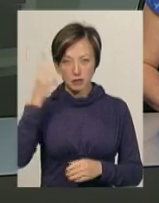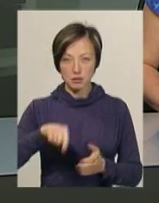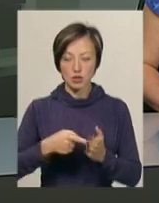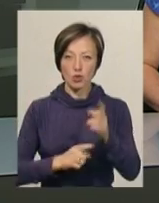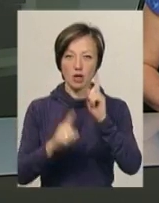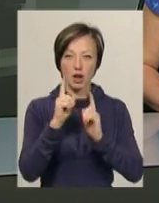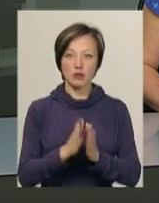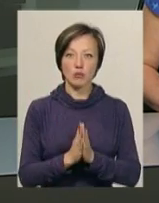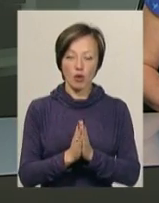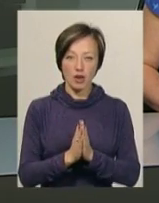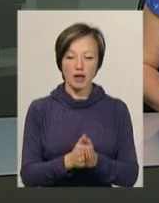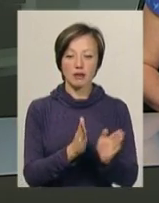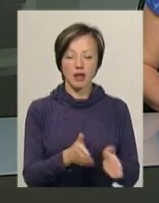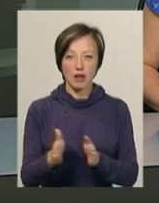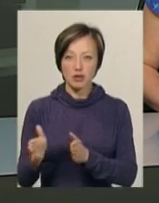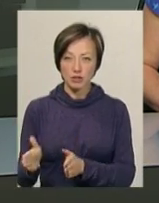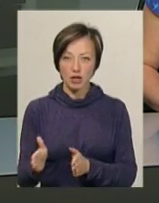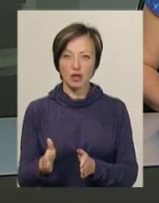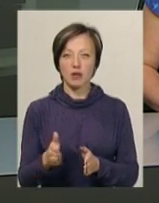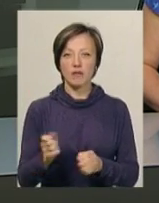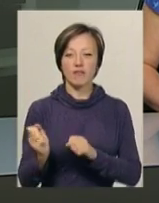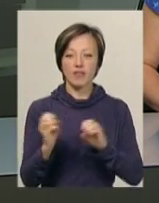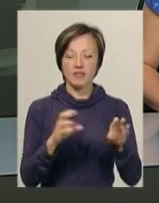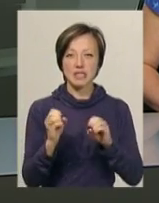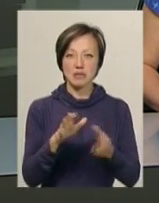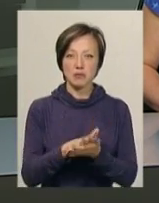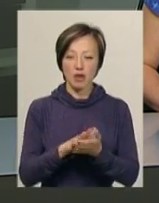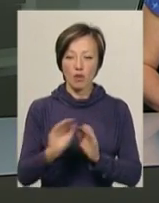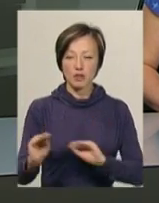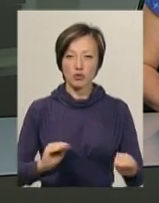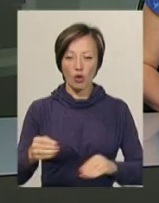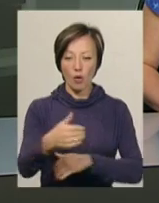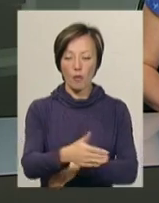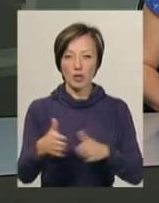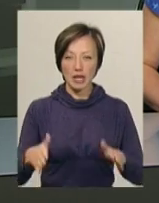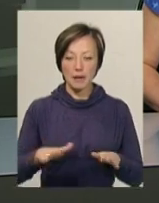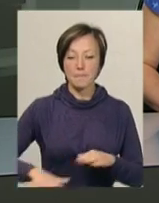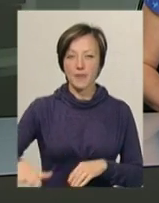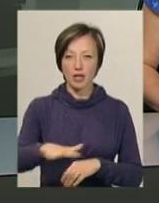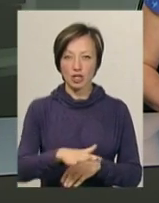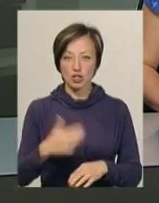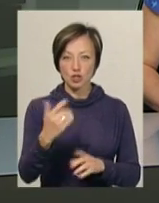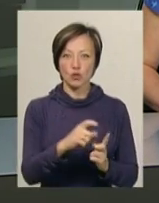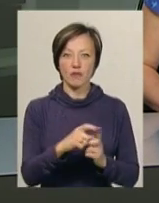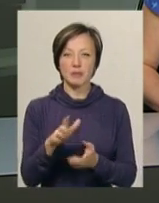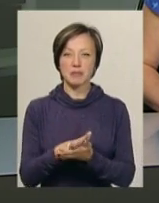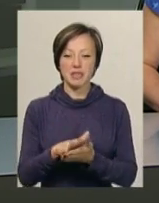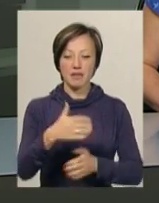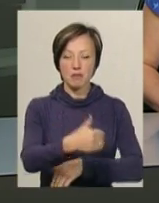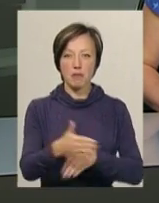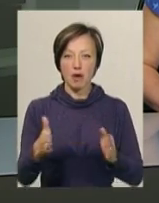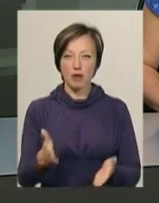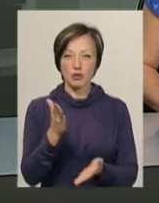міської ради з проханням налагодити режим вивезення сміття і облаштувати контейнерний майданчик. За їх словами, сміттєві